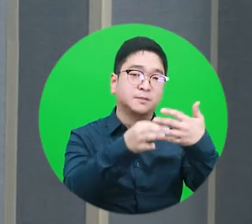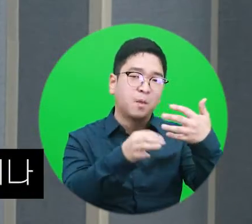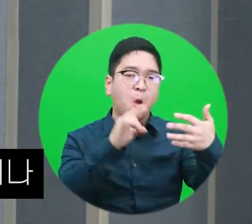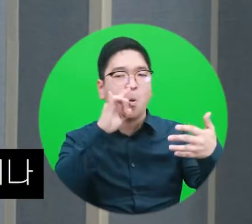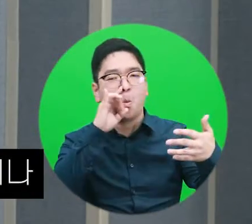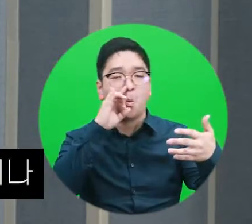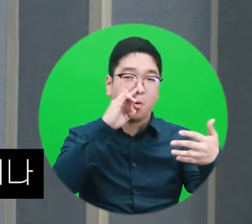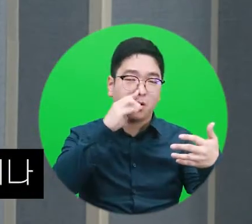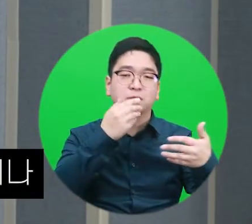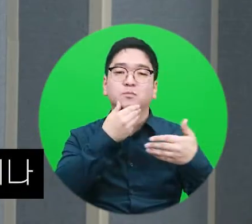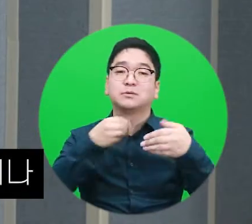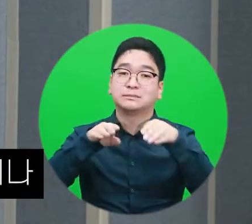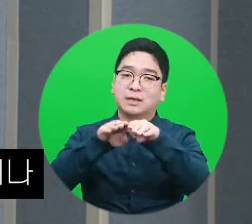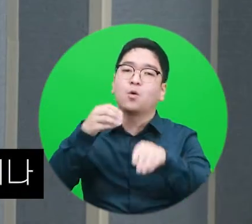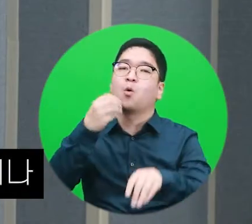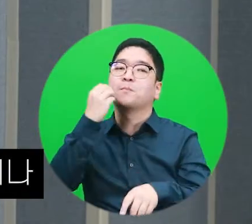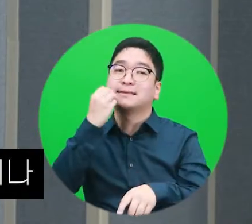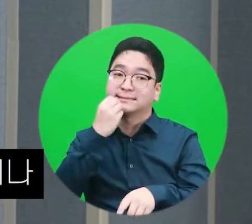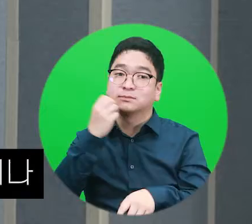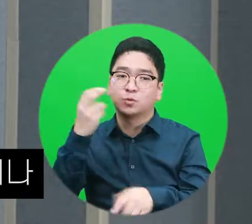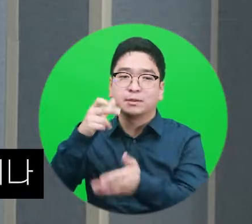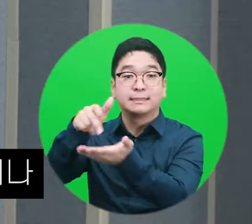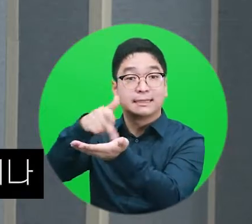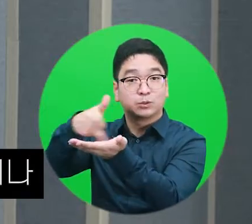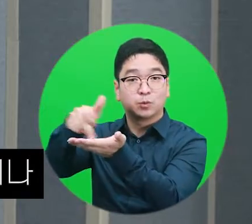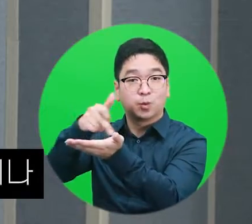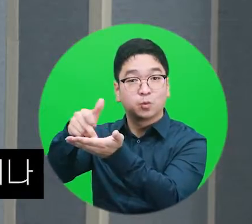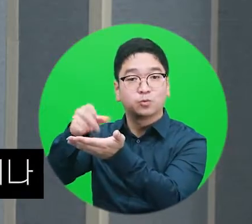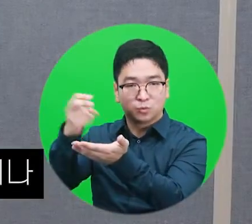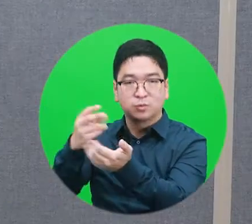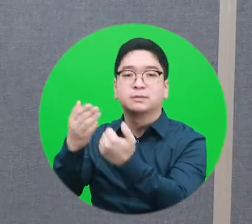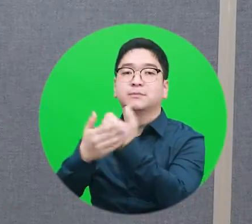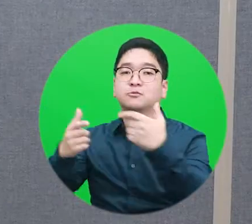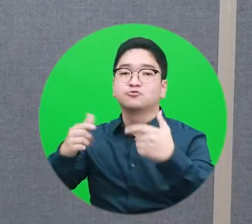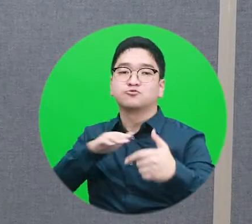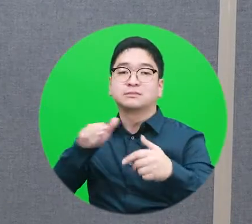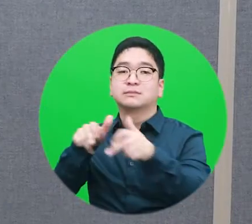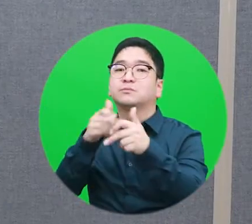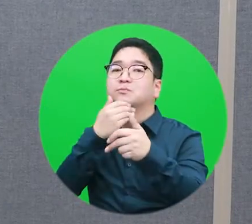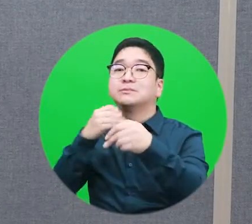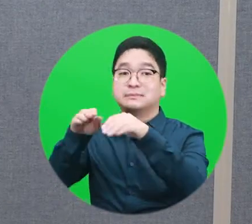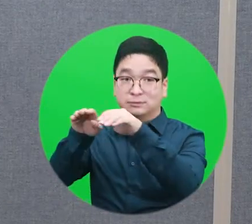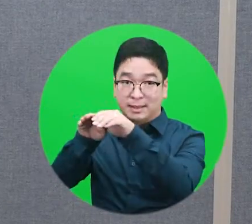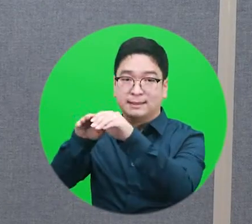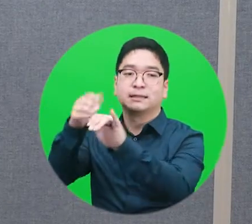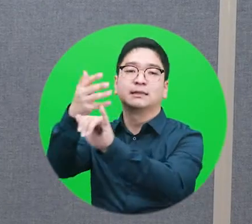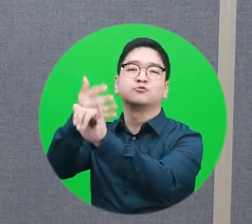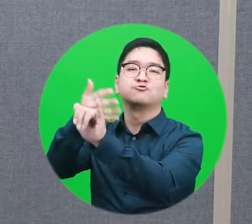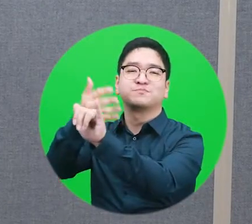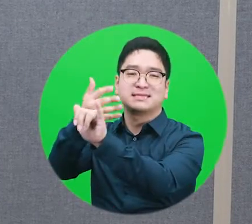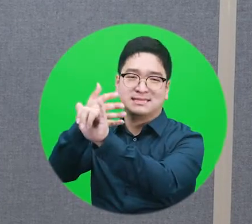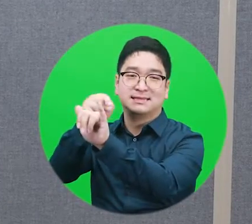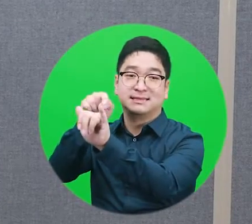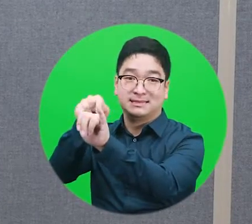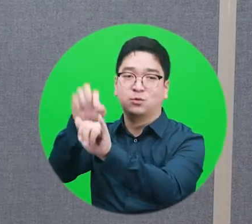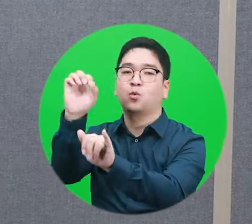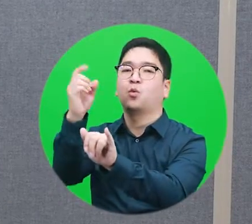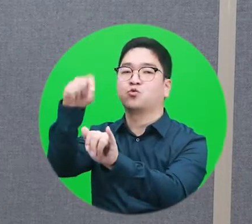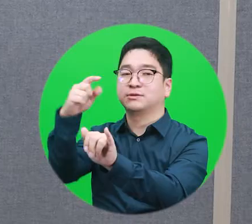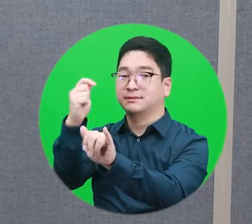공간이고요. 복지관 프로그램과 관련된 내용은 복지관 홈페이지나 카카오톡 채널 은평구립 우리장애인